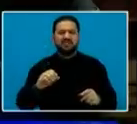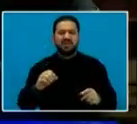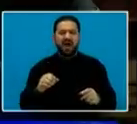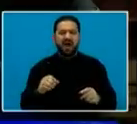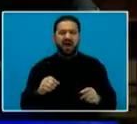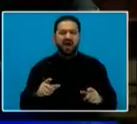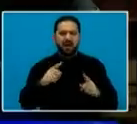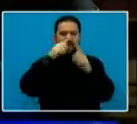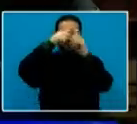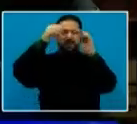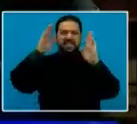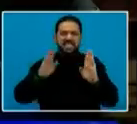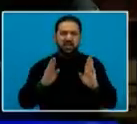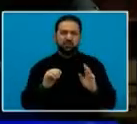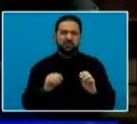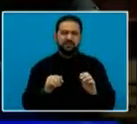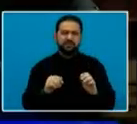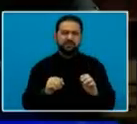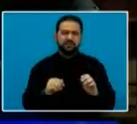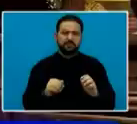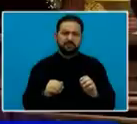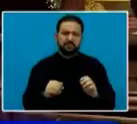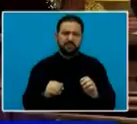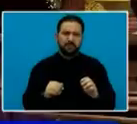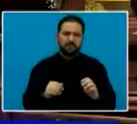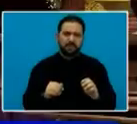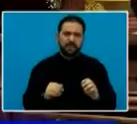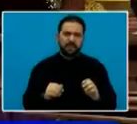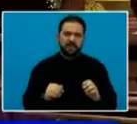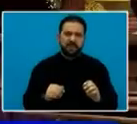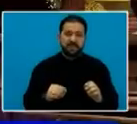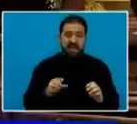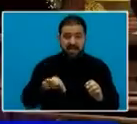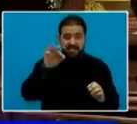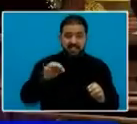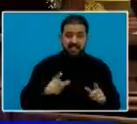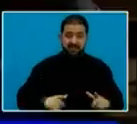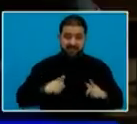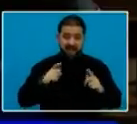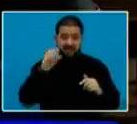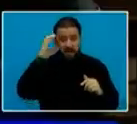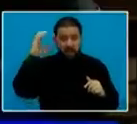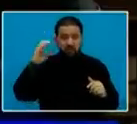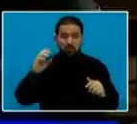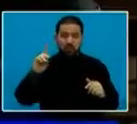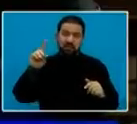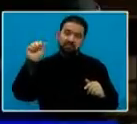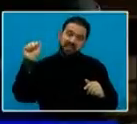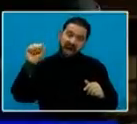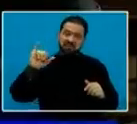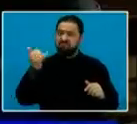Dar țin de cea personală a creștinului, dacă vorbim de curajul... Da și nu. Da și nu. Pentru că